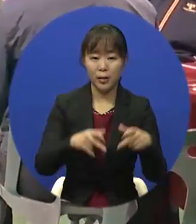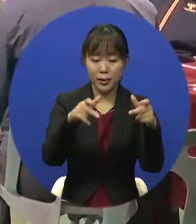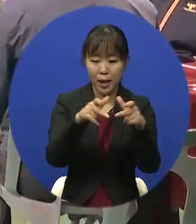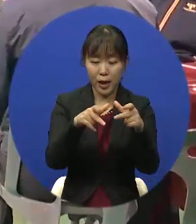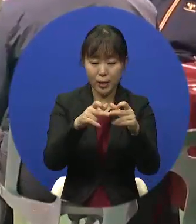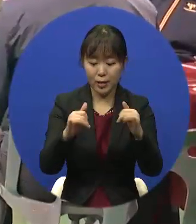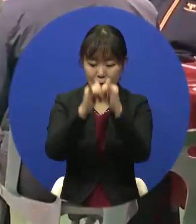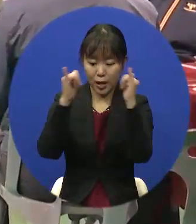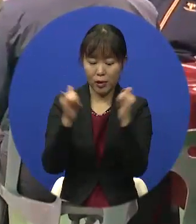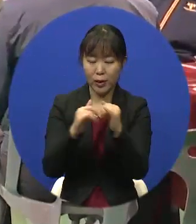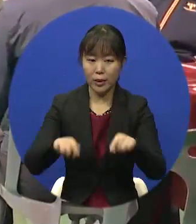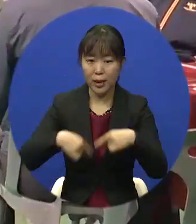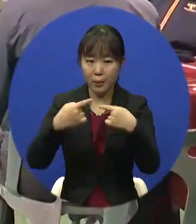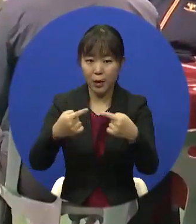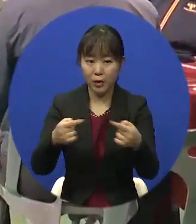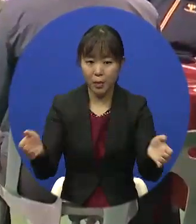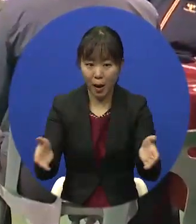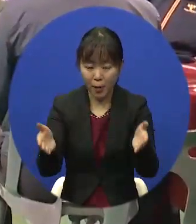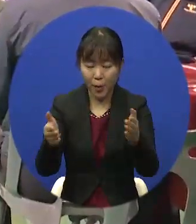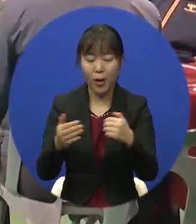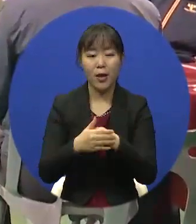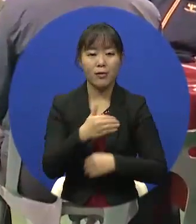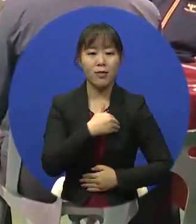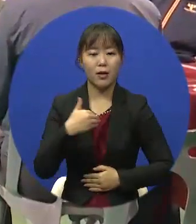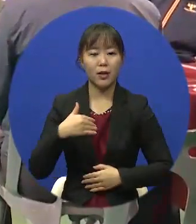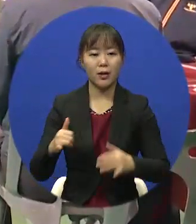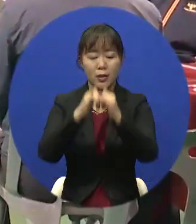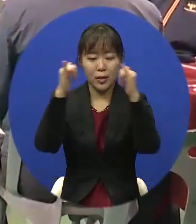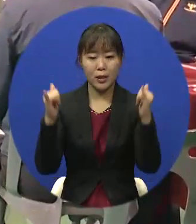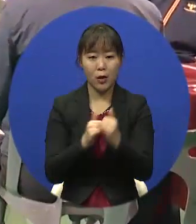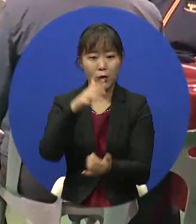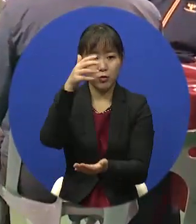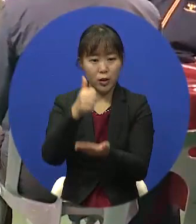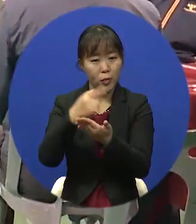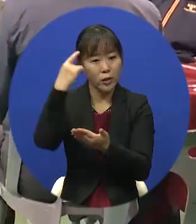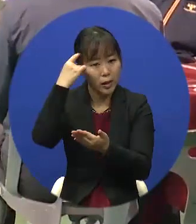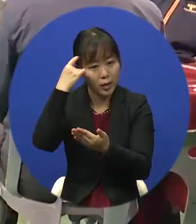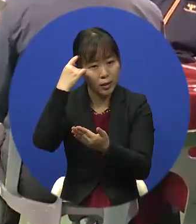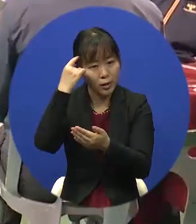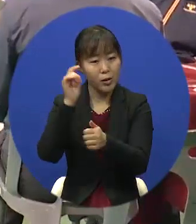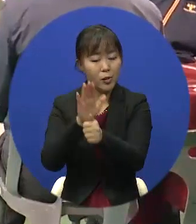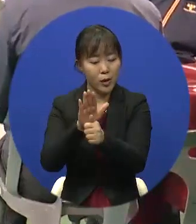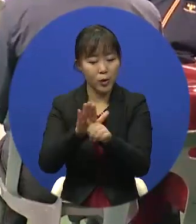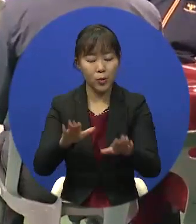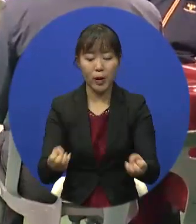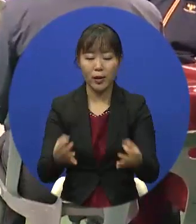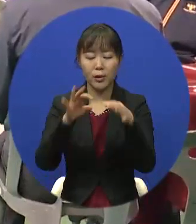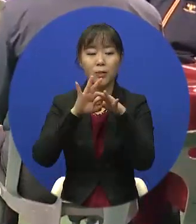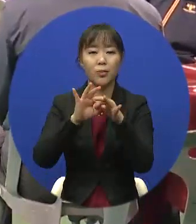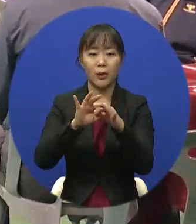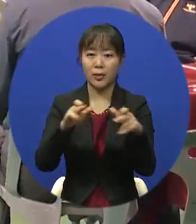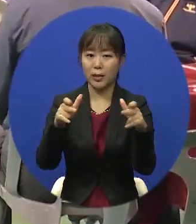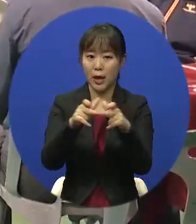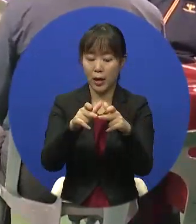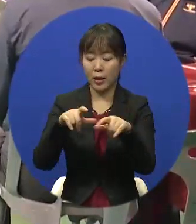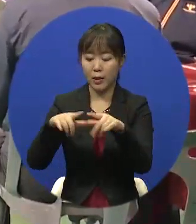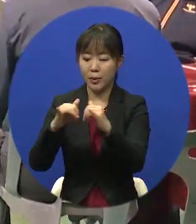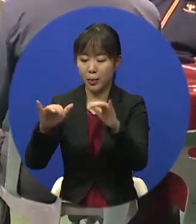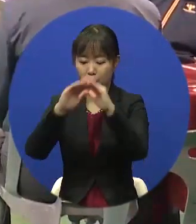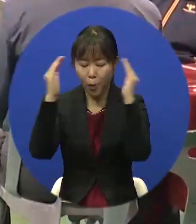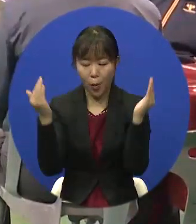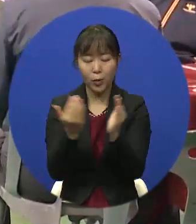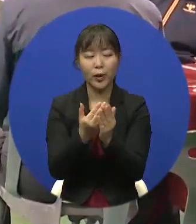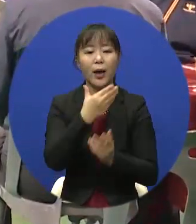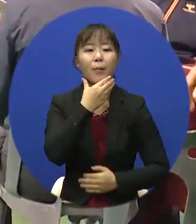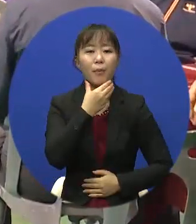장애인들의 사회 참여를 도모하고 당당한 우리 사회의 주체로서의 의식을 심어줬던 이번 행사를 통해 장애인과 비장애인